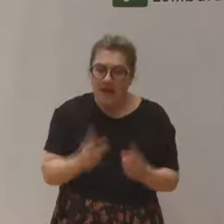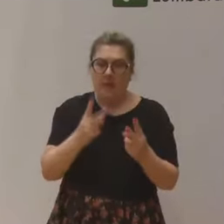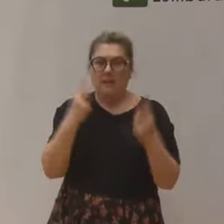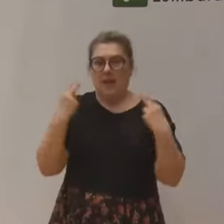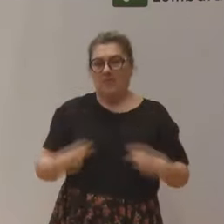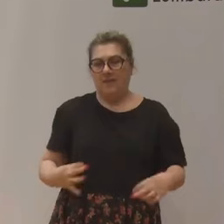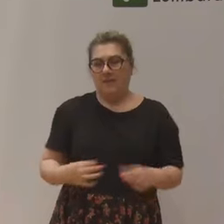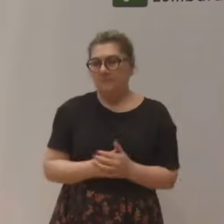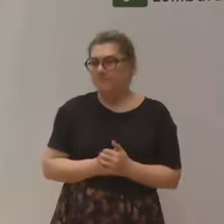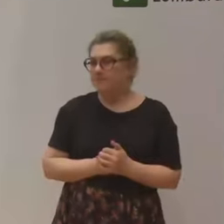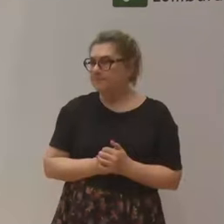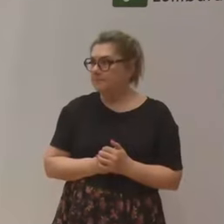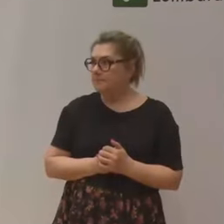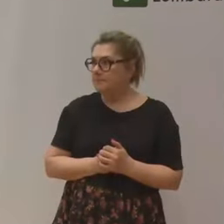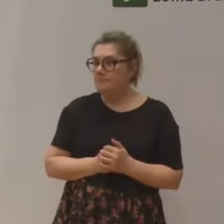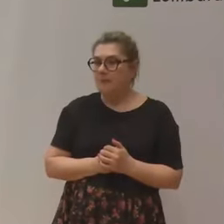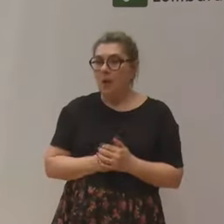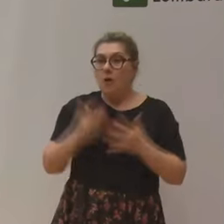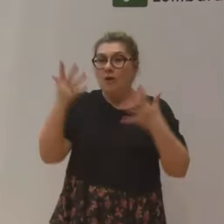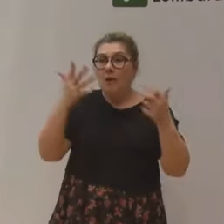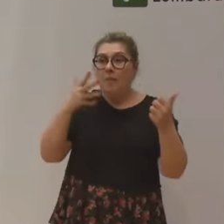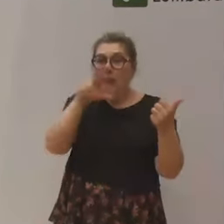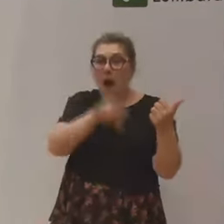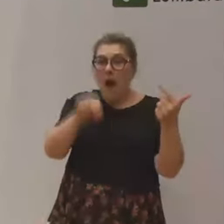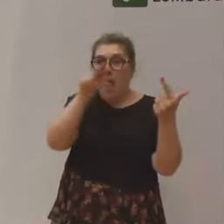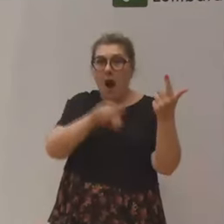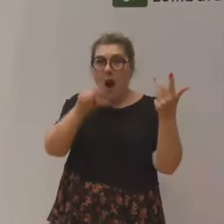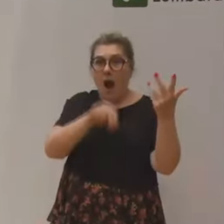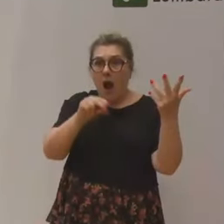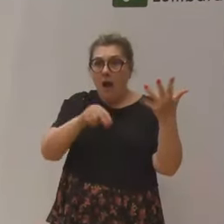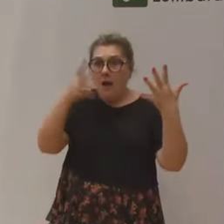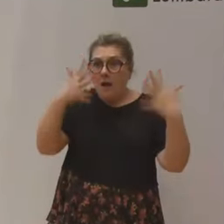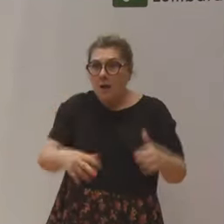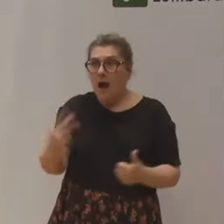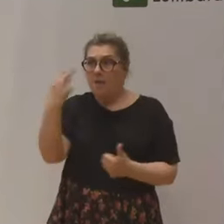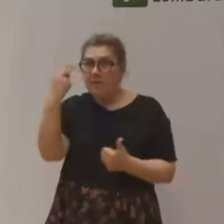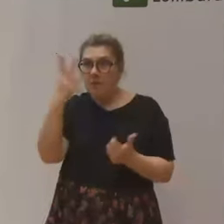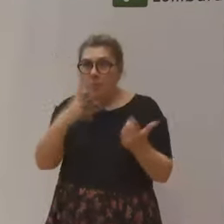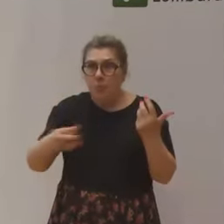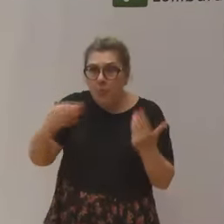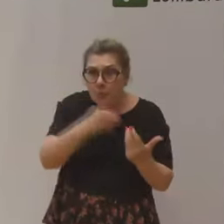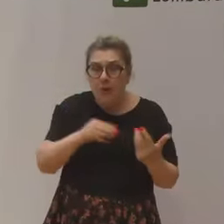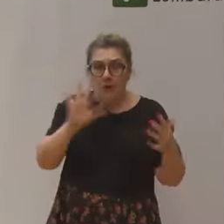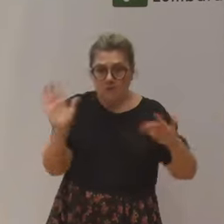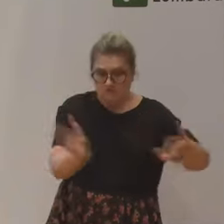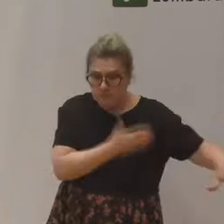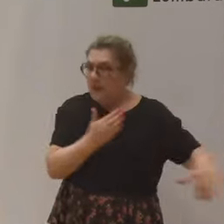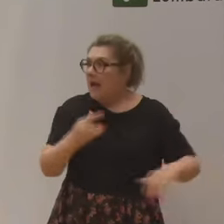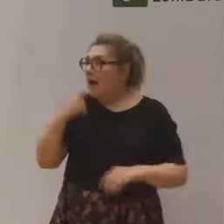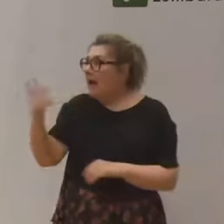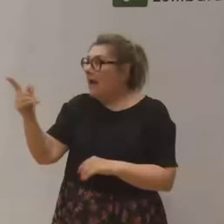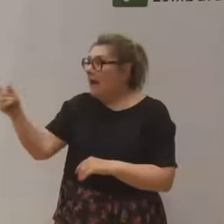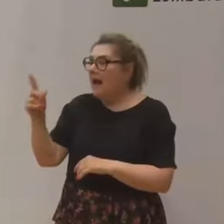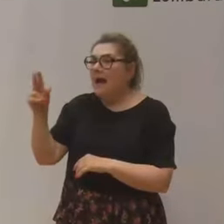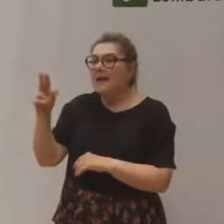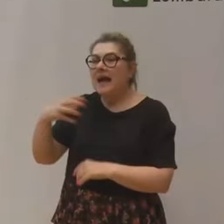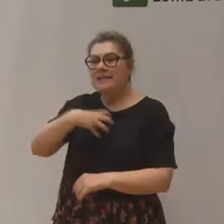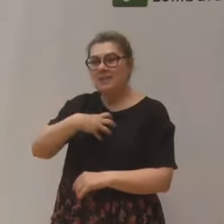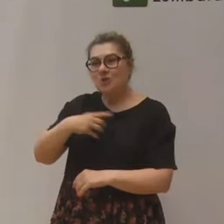vita. Detto tutto questo, visto tutto questo, l'assessore mi diceva alcune